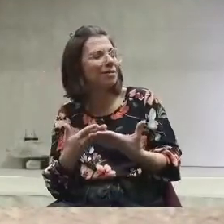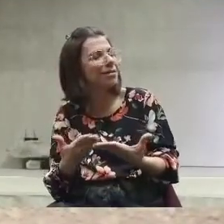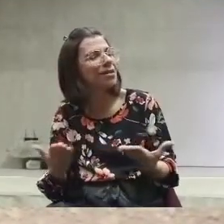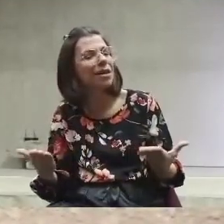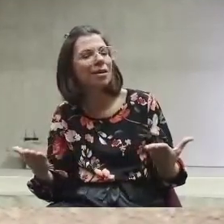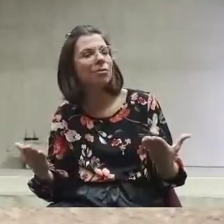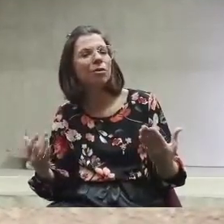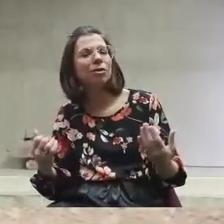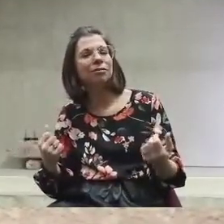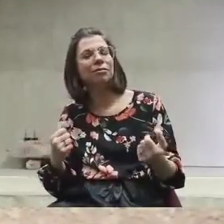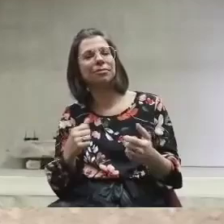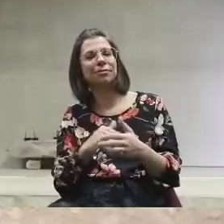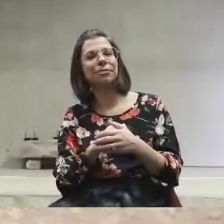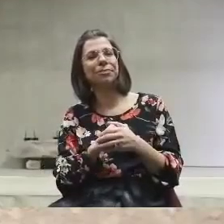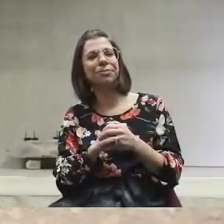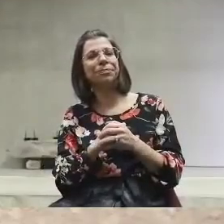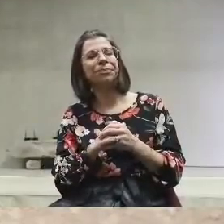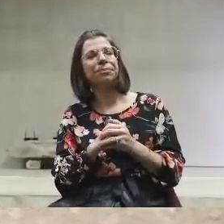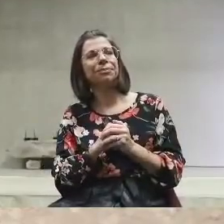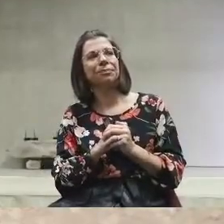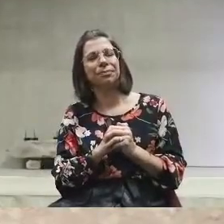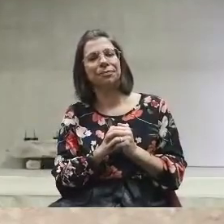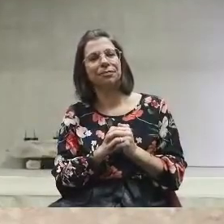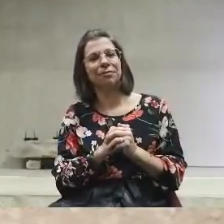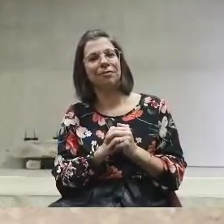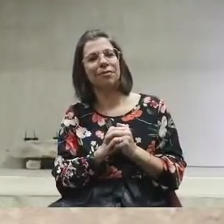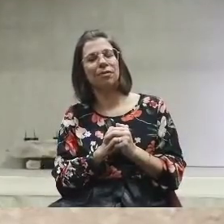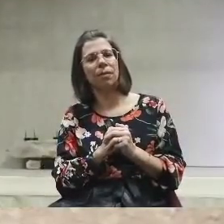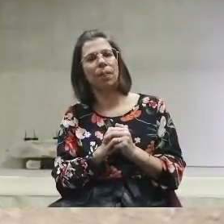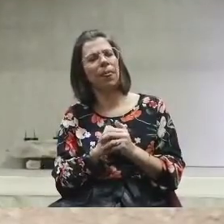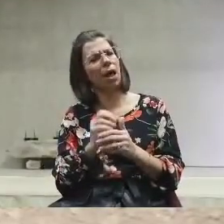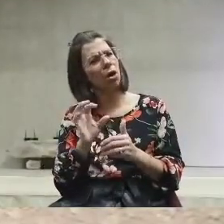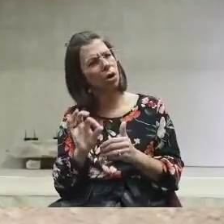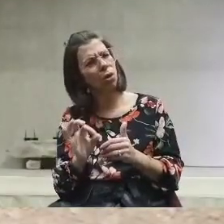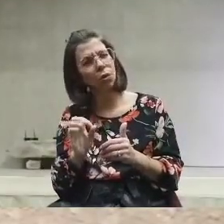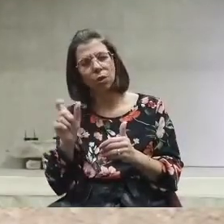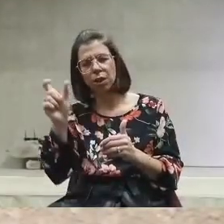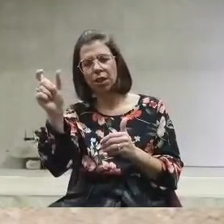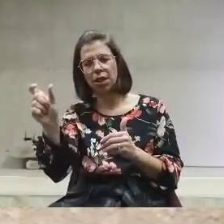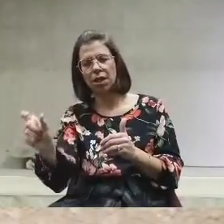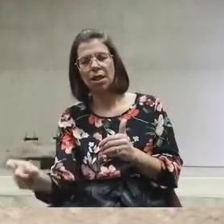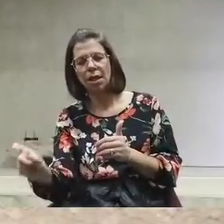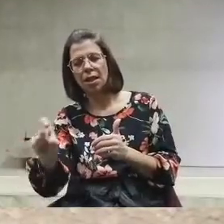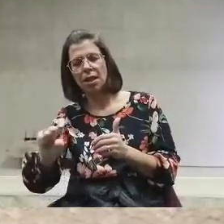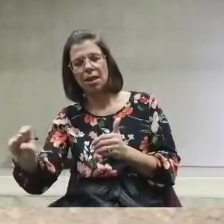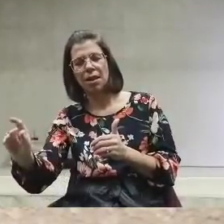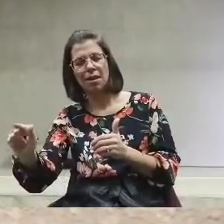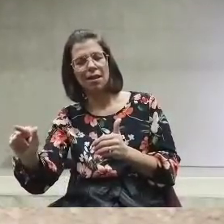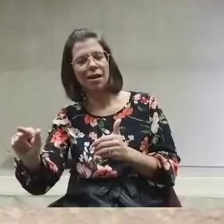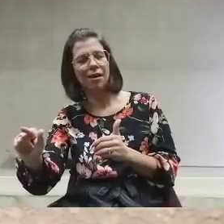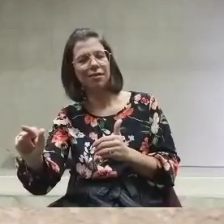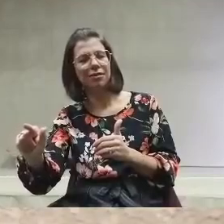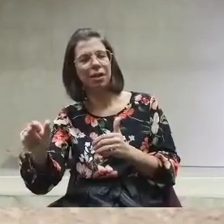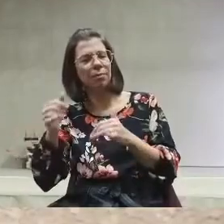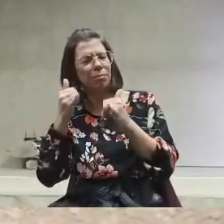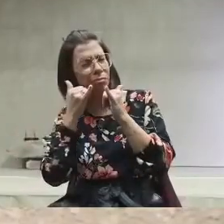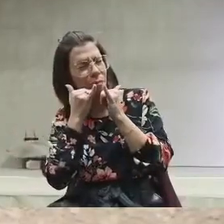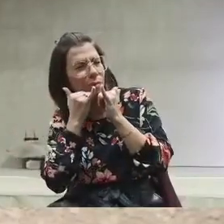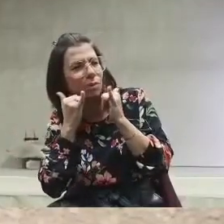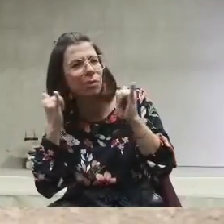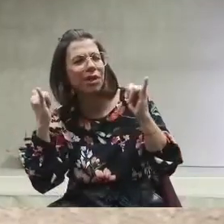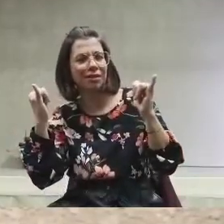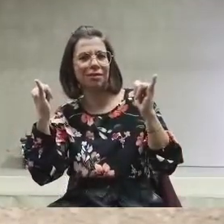Pour nous qui sommes... Elle est la puissance de Dieu, l'évangile. Elle est la puissance de Dieu pour le salut de quiconque